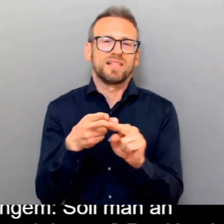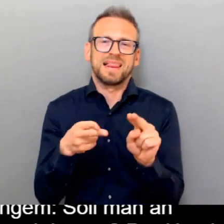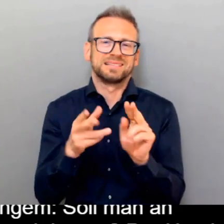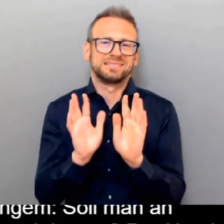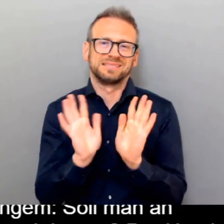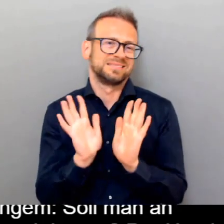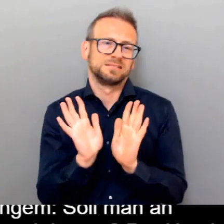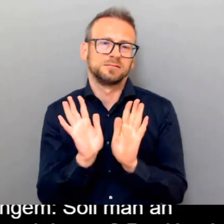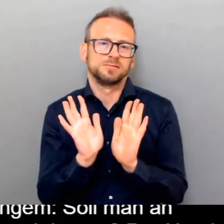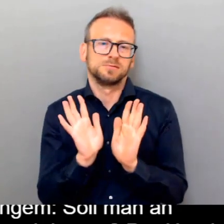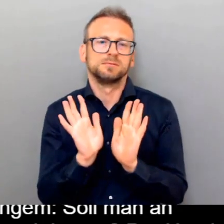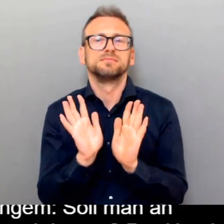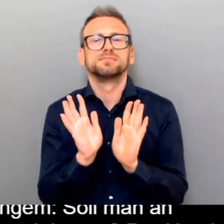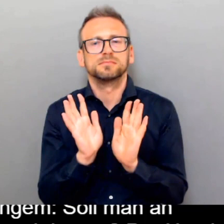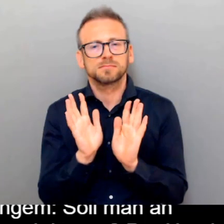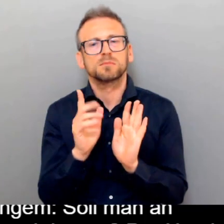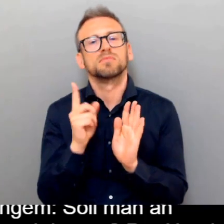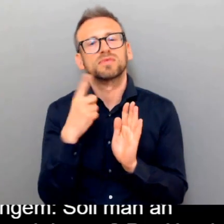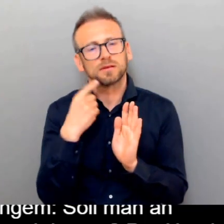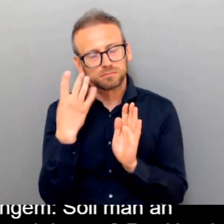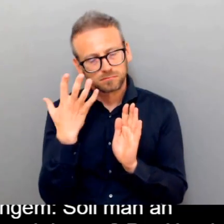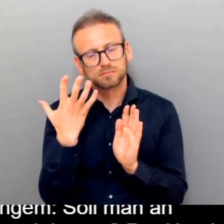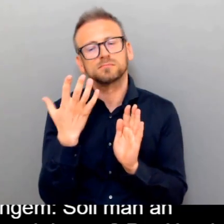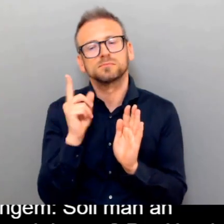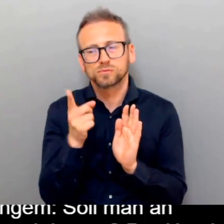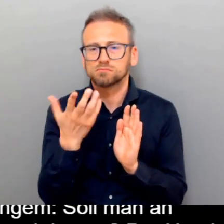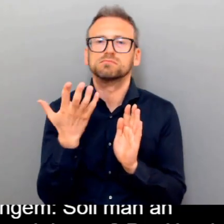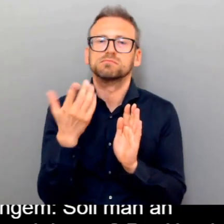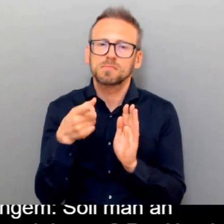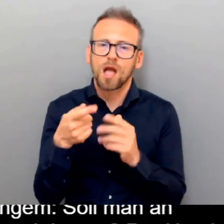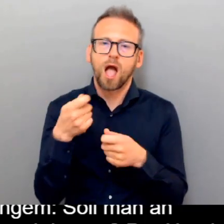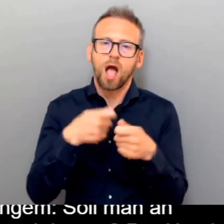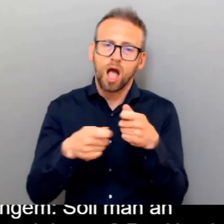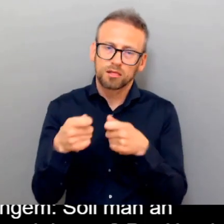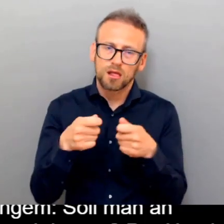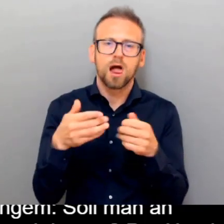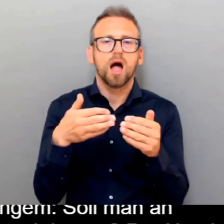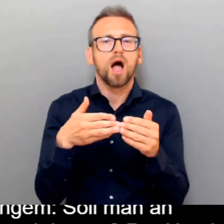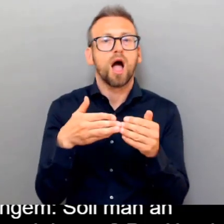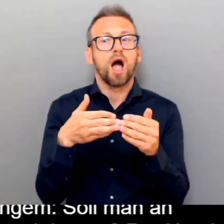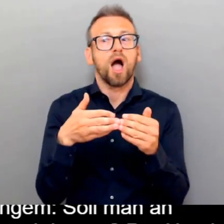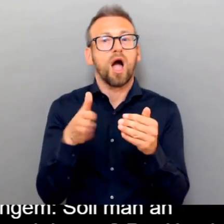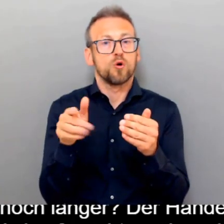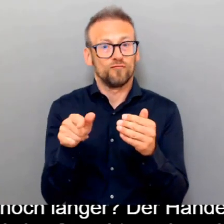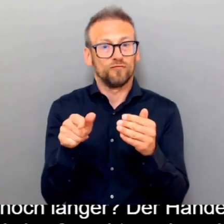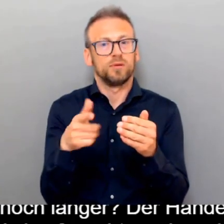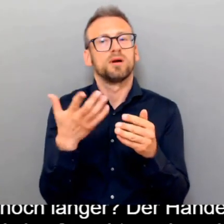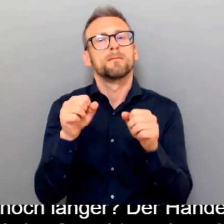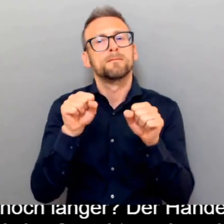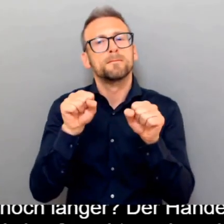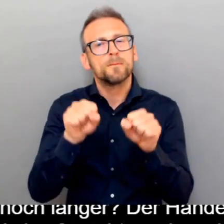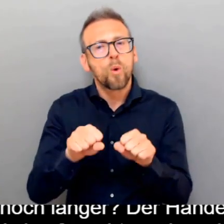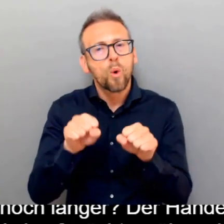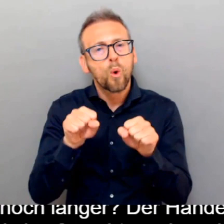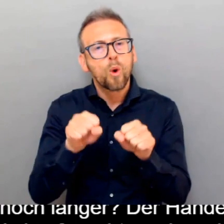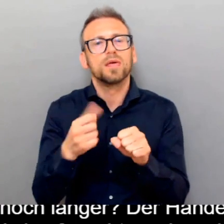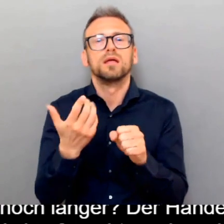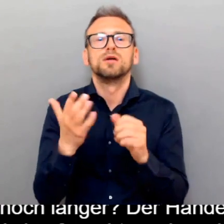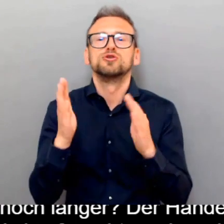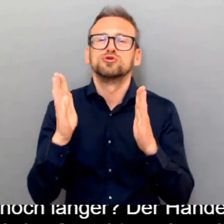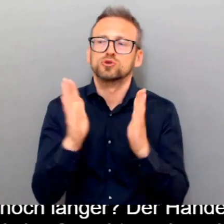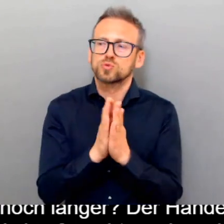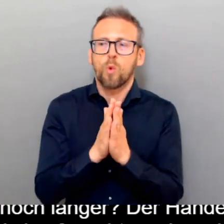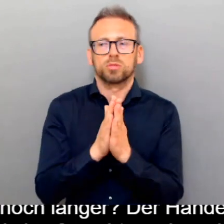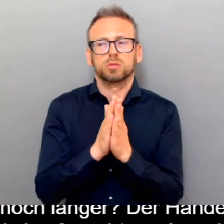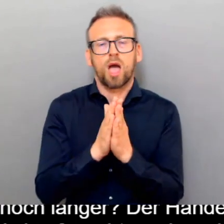nutzen zu können, weil wir eben befürchteten, wenn mit Abstandsauflage und so weiter die Menschen zum Einkaufen gehen müssen, dass sie